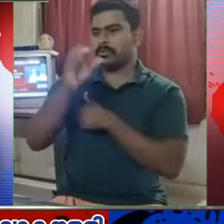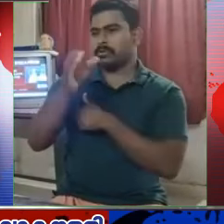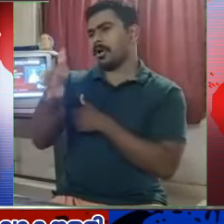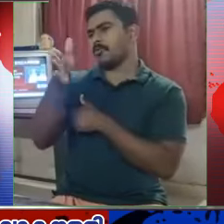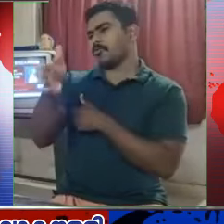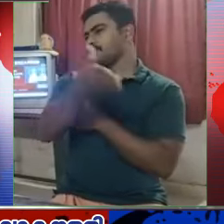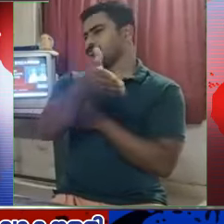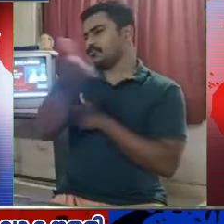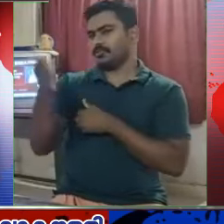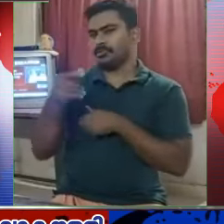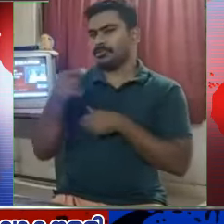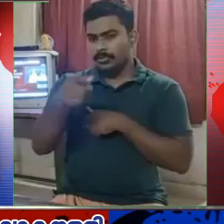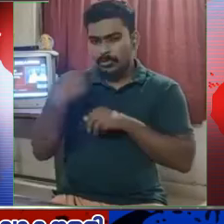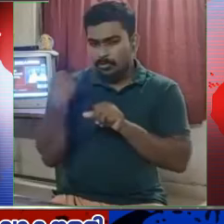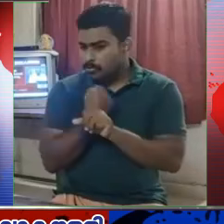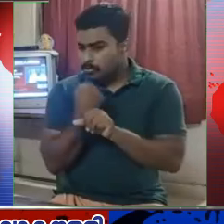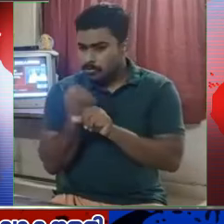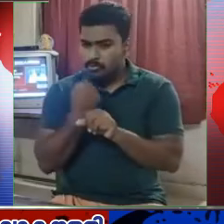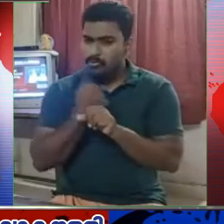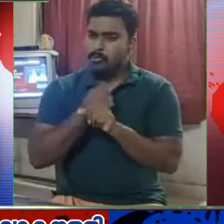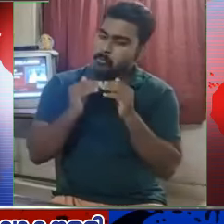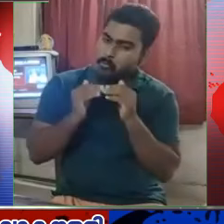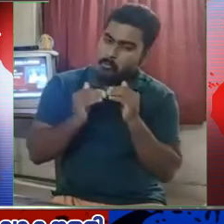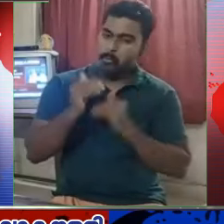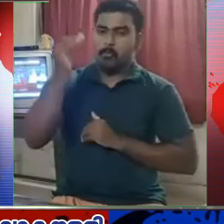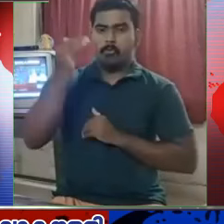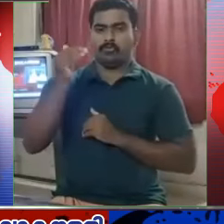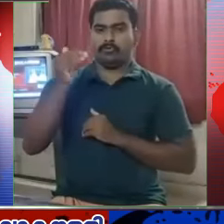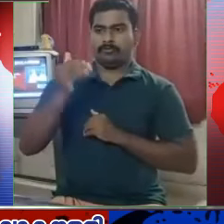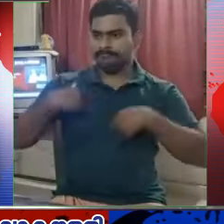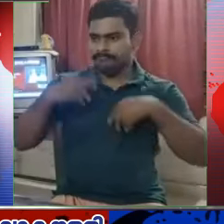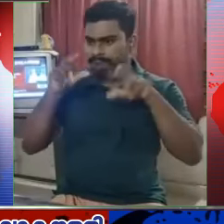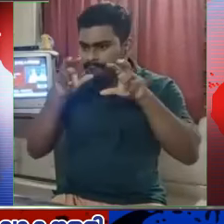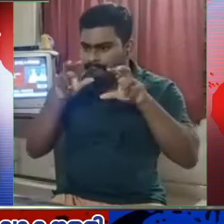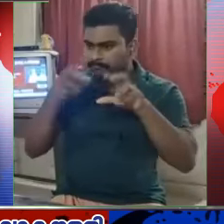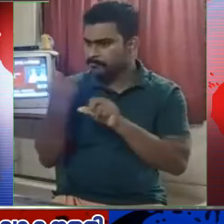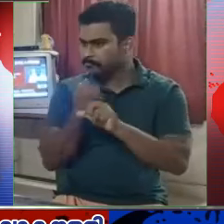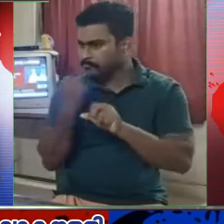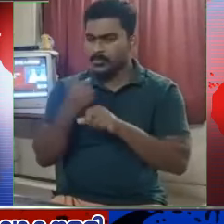ശമ്പളം, പെൻഷൻ, കേന്ദ്ര സർക്കാർ ആനുകൂല്യങ്ങൾ